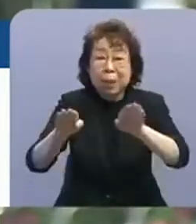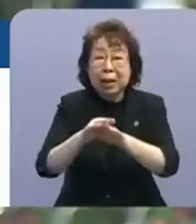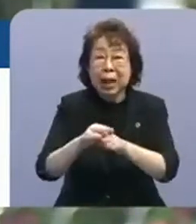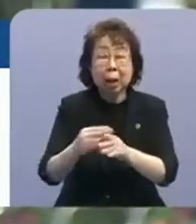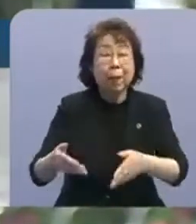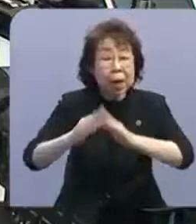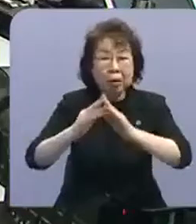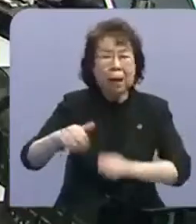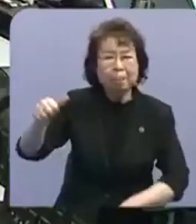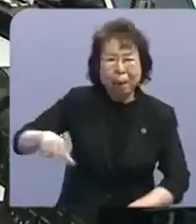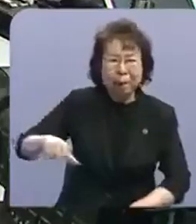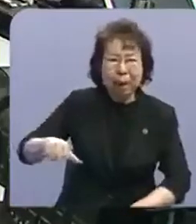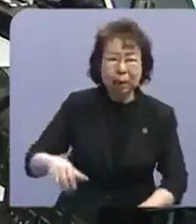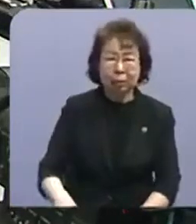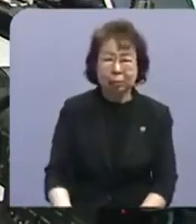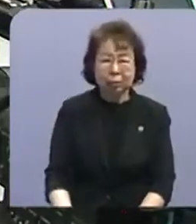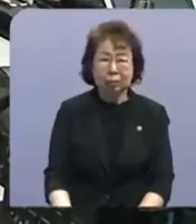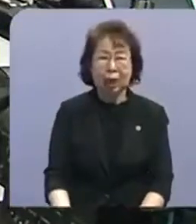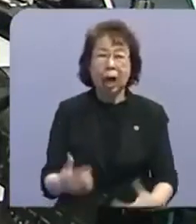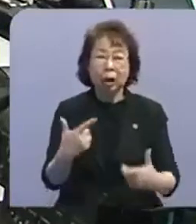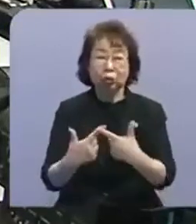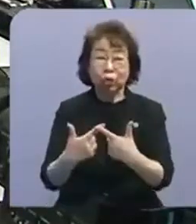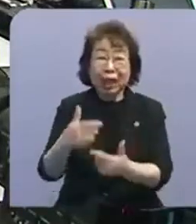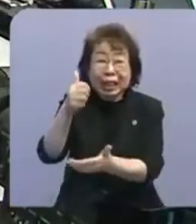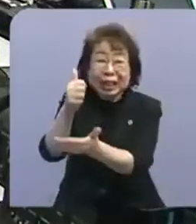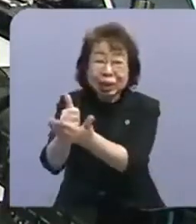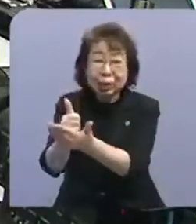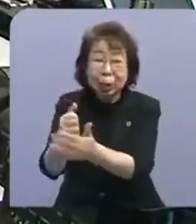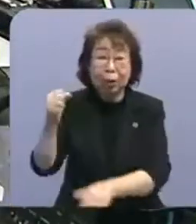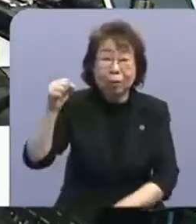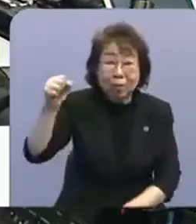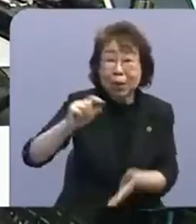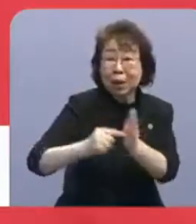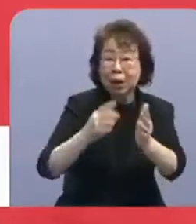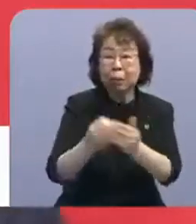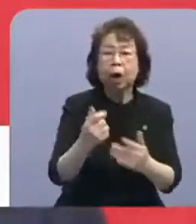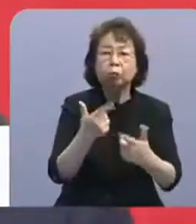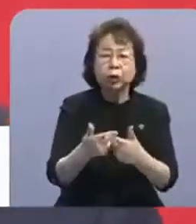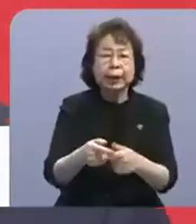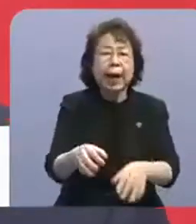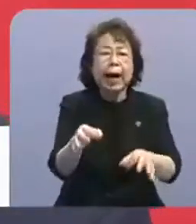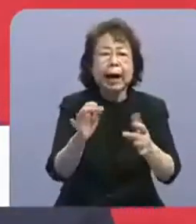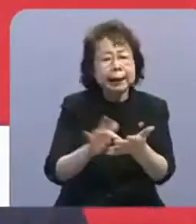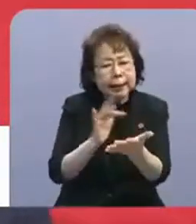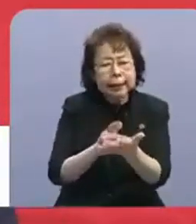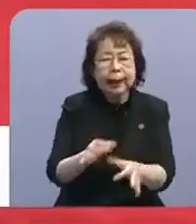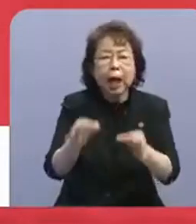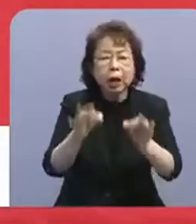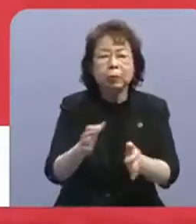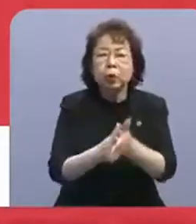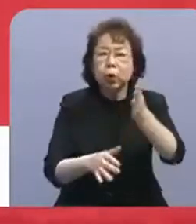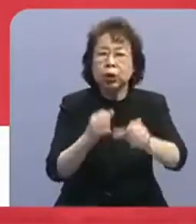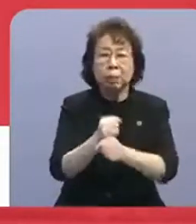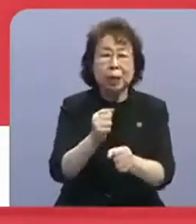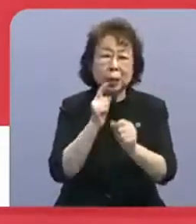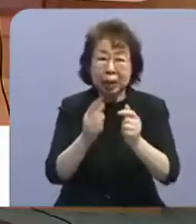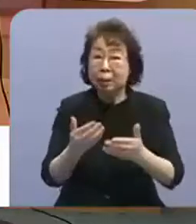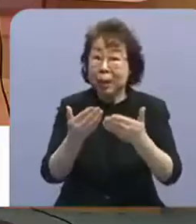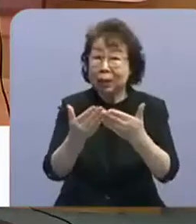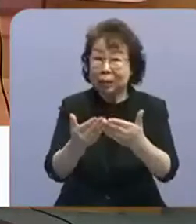반대합니다. 이에 맞서는 박형준 국민의힘 후보는 부산을 디지털 금융도시로 가꾸어 나가겠다고